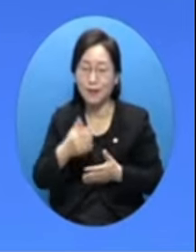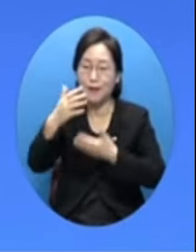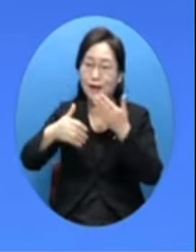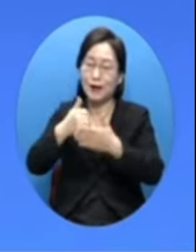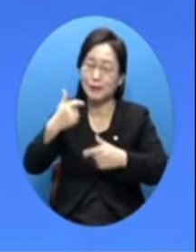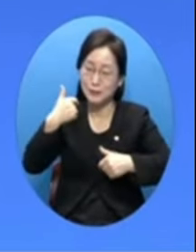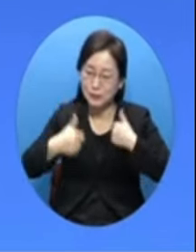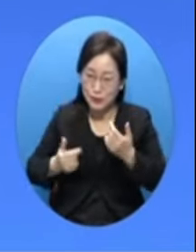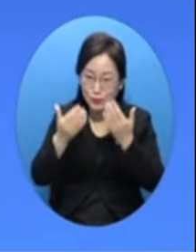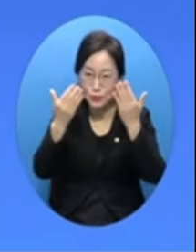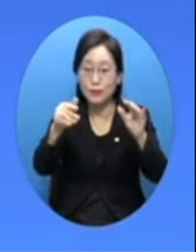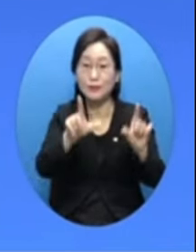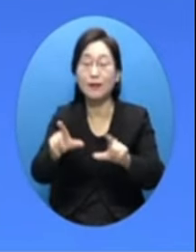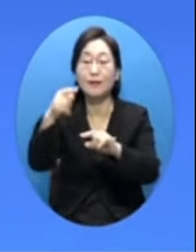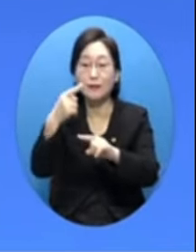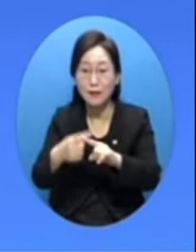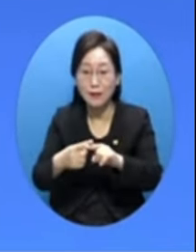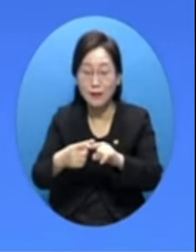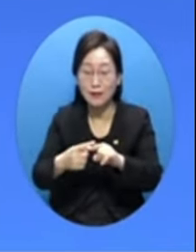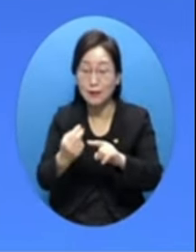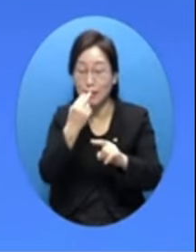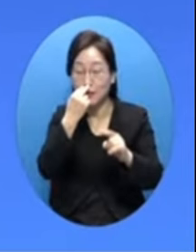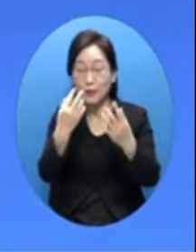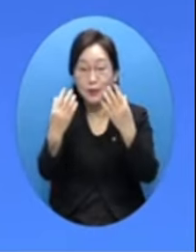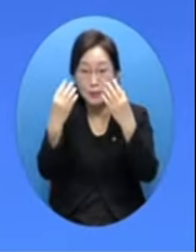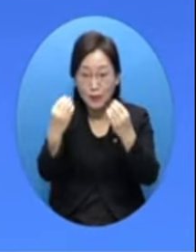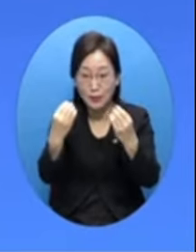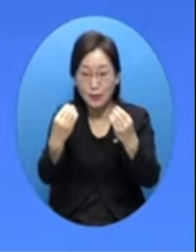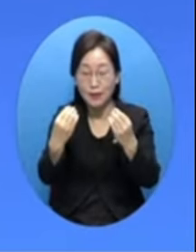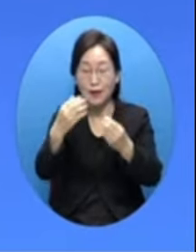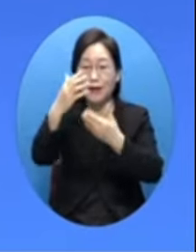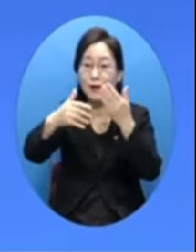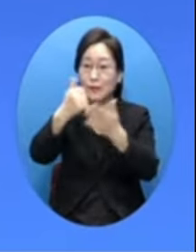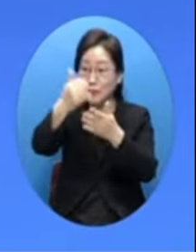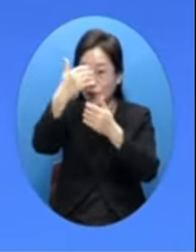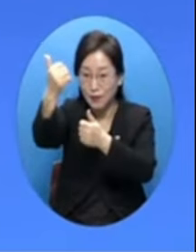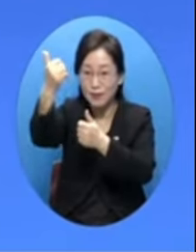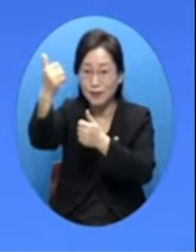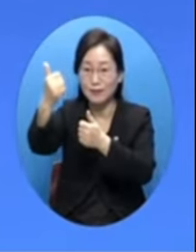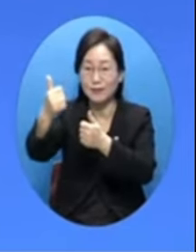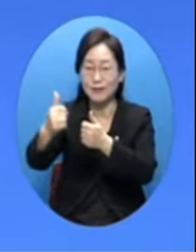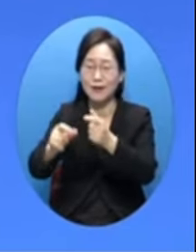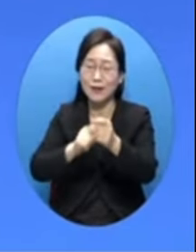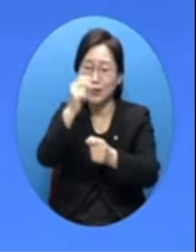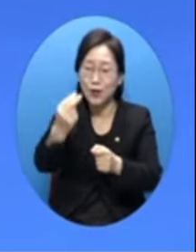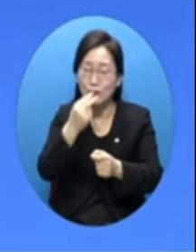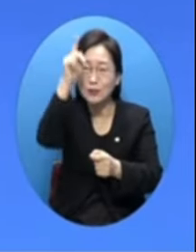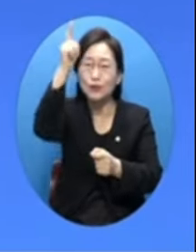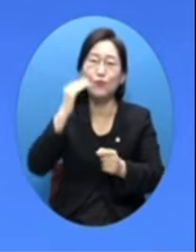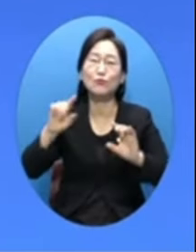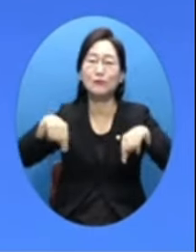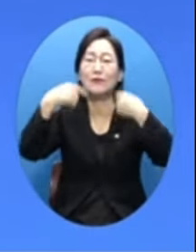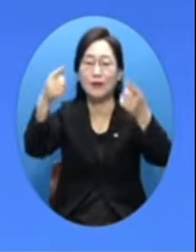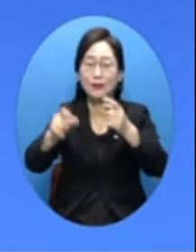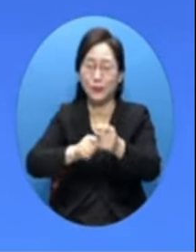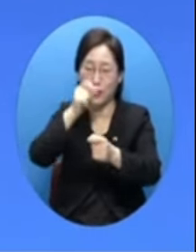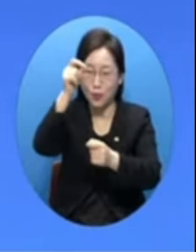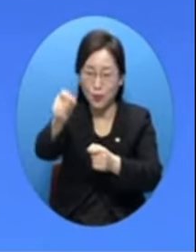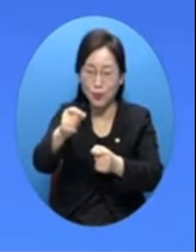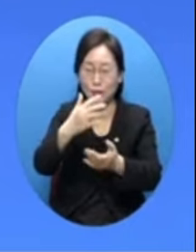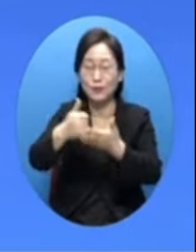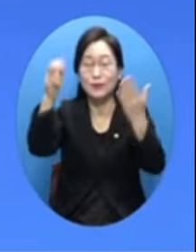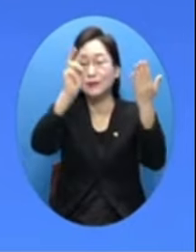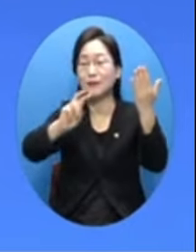삶을 살다가 우리 인생의 마지막이 되었을 때 주님이 부르시면 저 영생 천국에 가서 영원토록 주님께